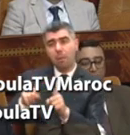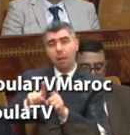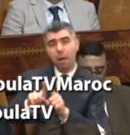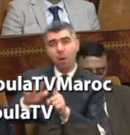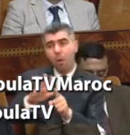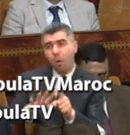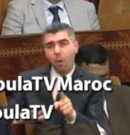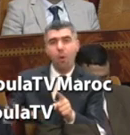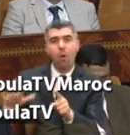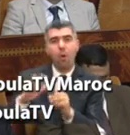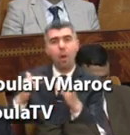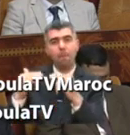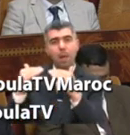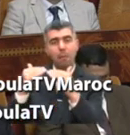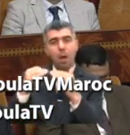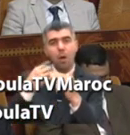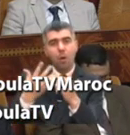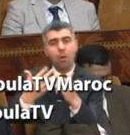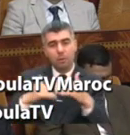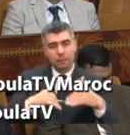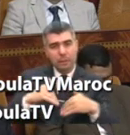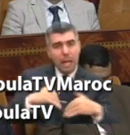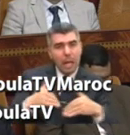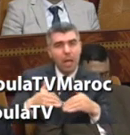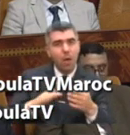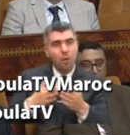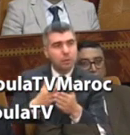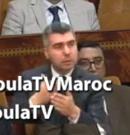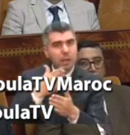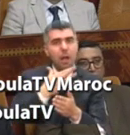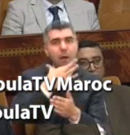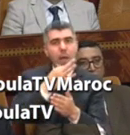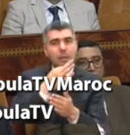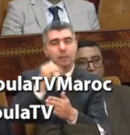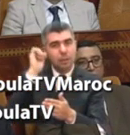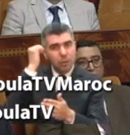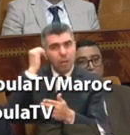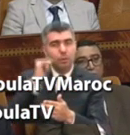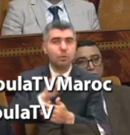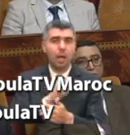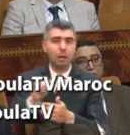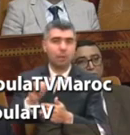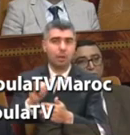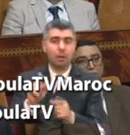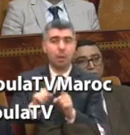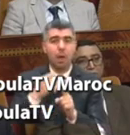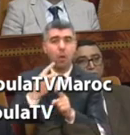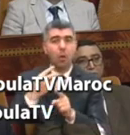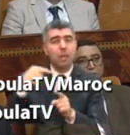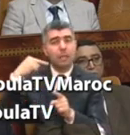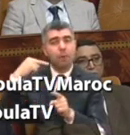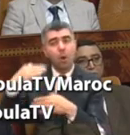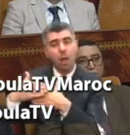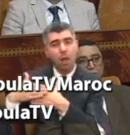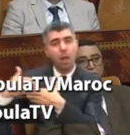نظرا لغياب بنى تحتية في مجال التكوين المهني، وأخص بالذكر إقليم بولمان. إقليم بولمان كما